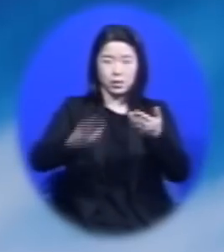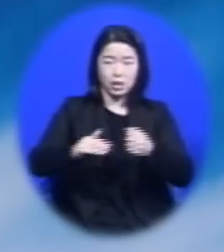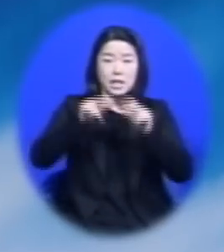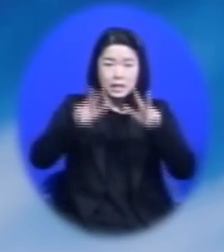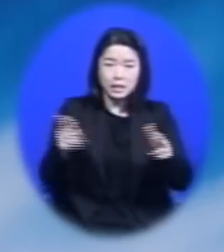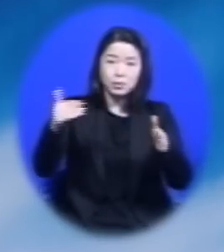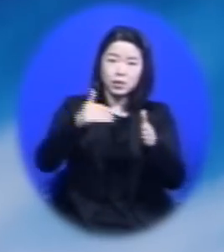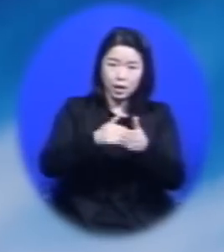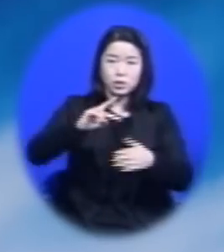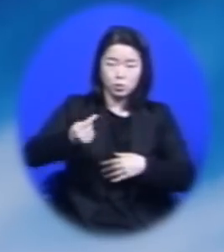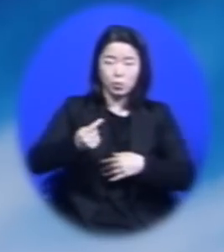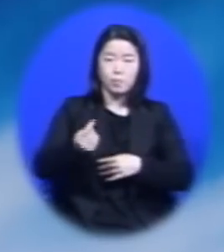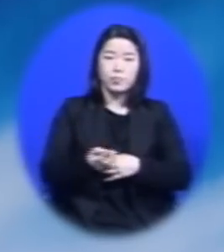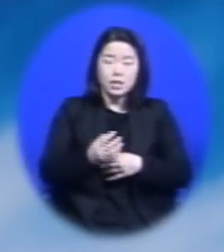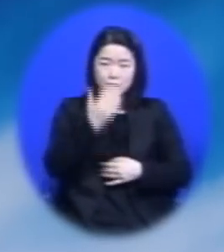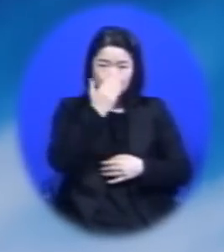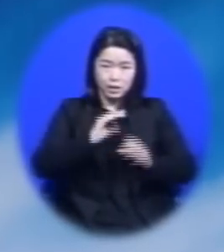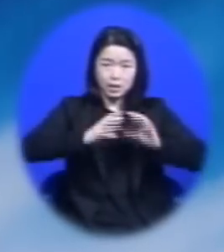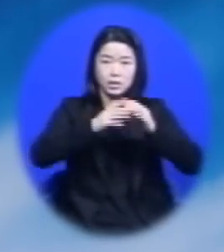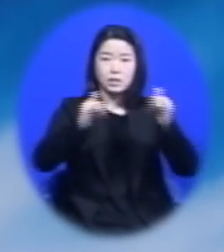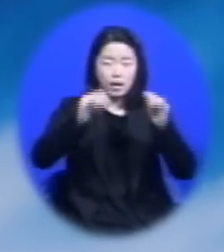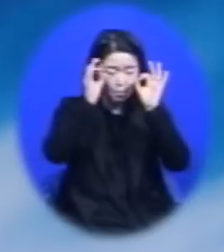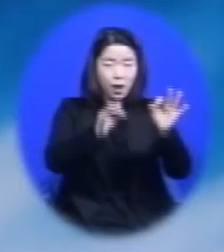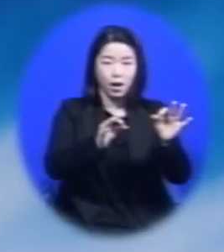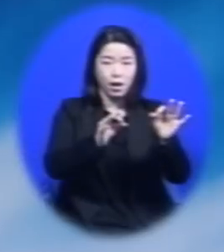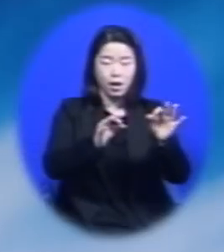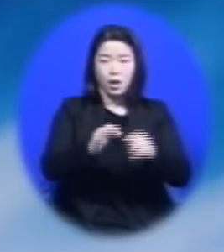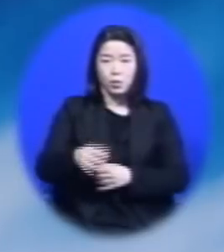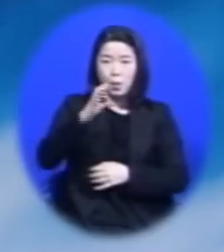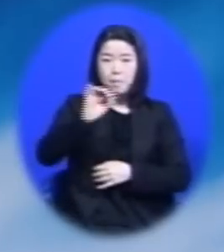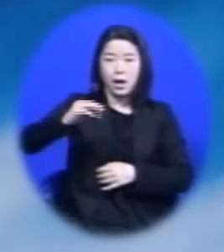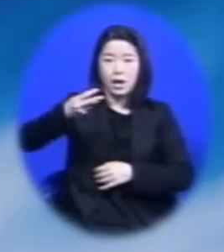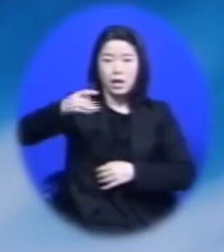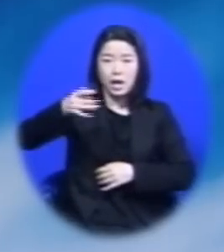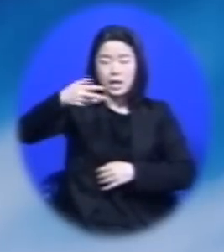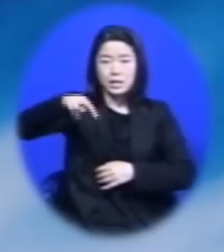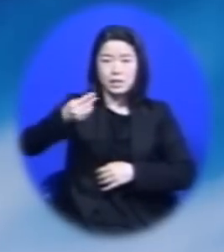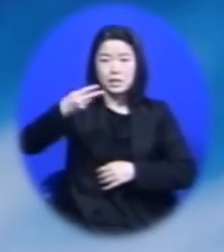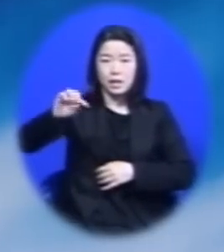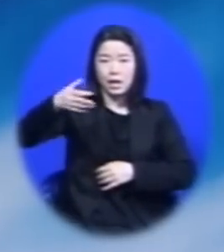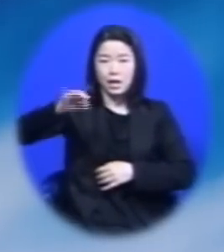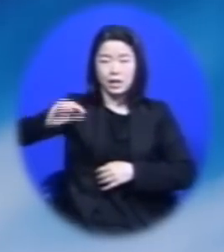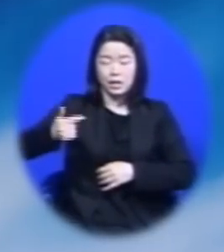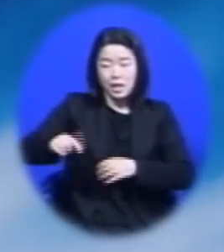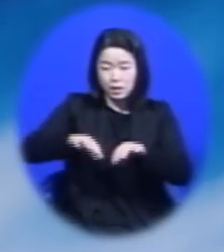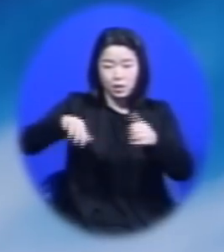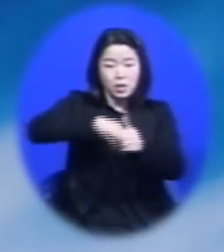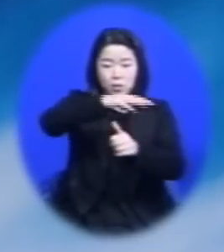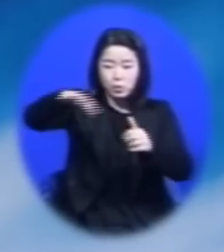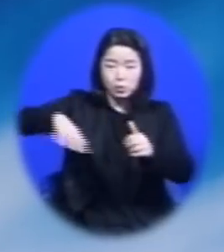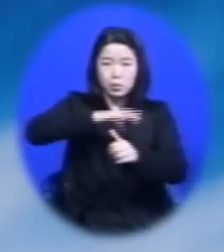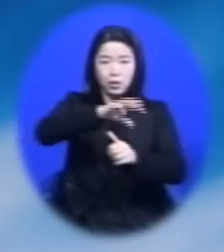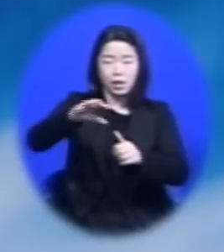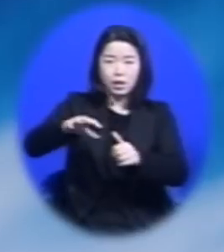지금까지도 이스라엘을 보세요 이스라엘과 팔레스타인 이스라엘과 주변에는 아랍 국가 사이에